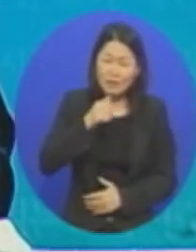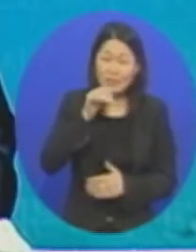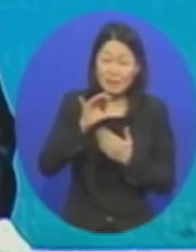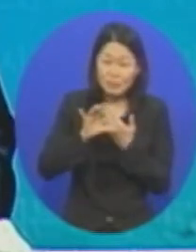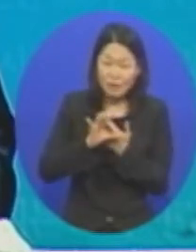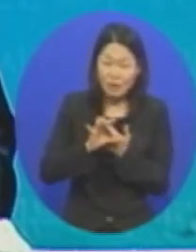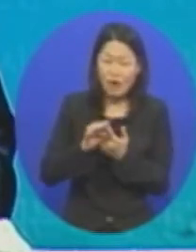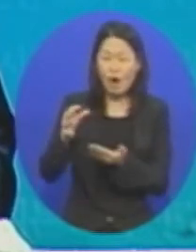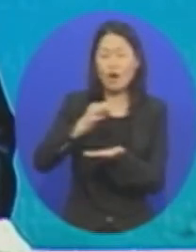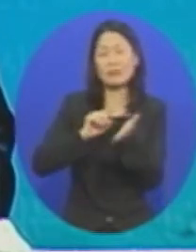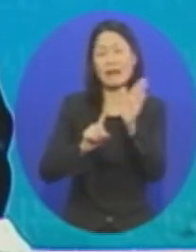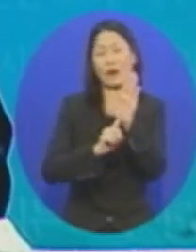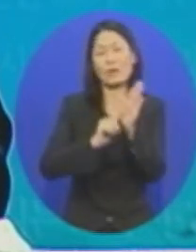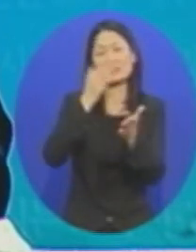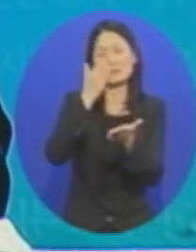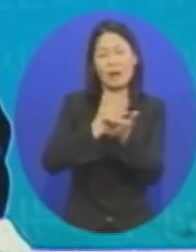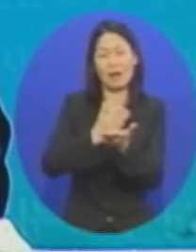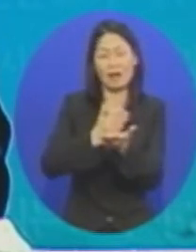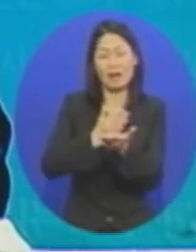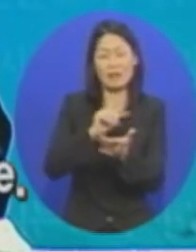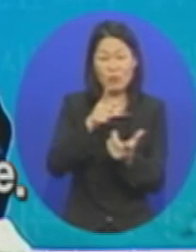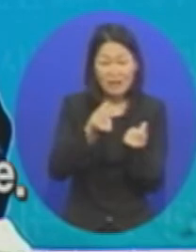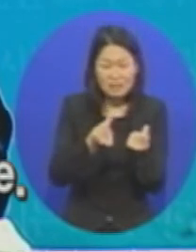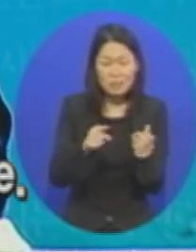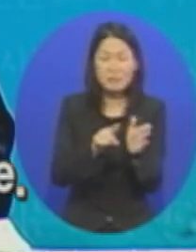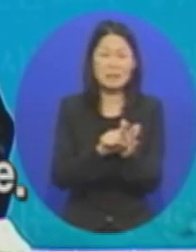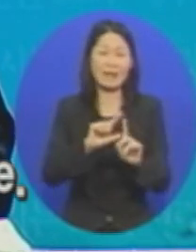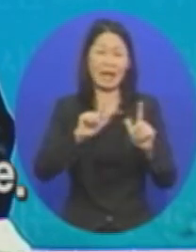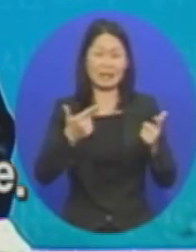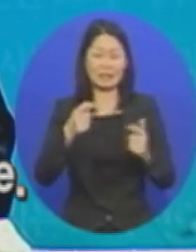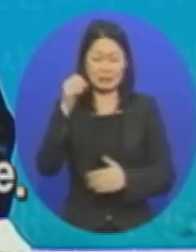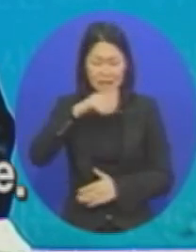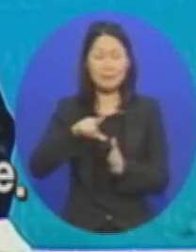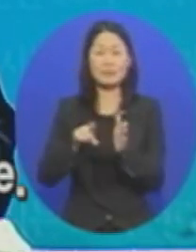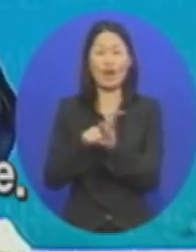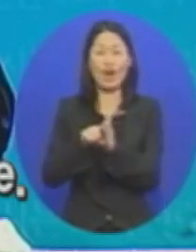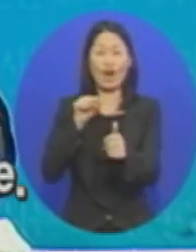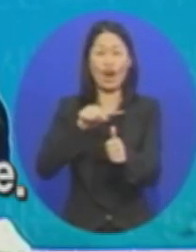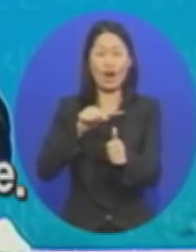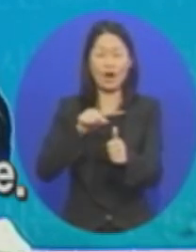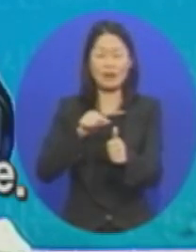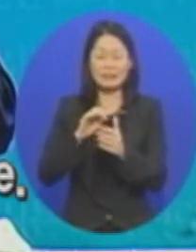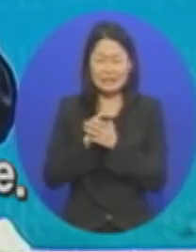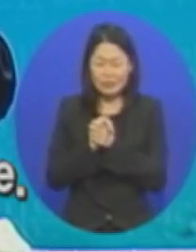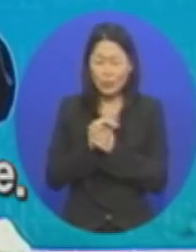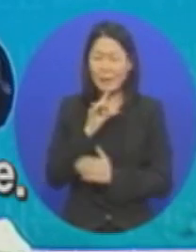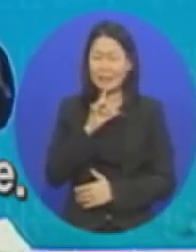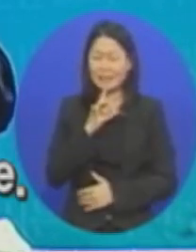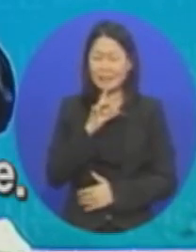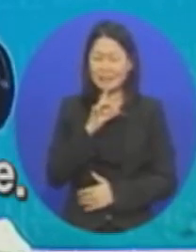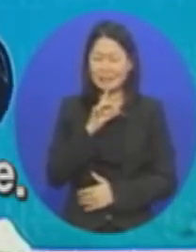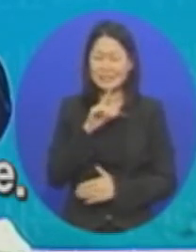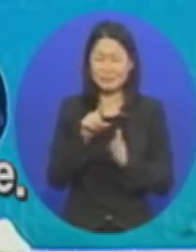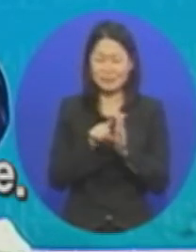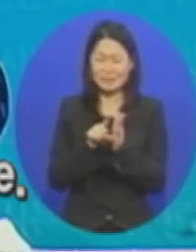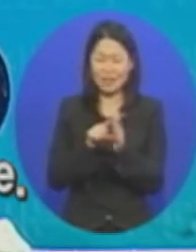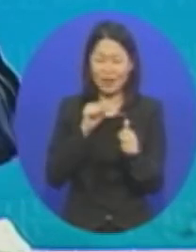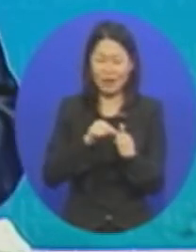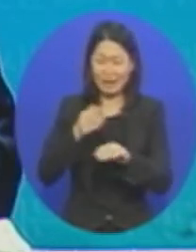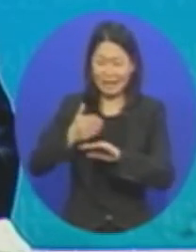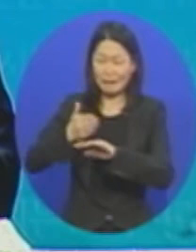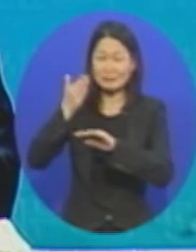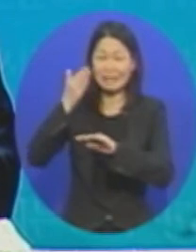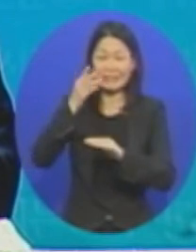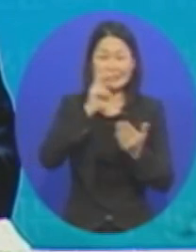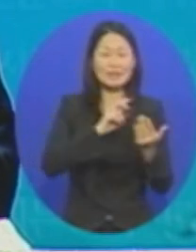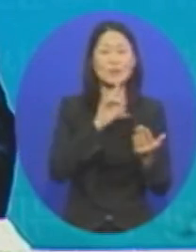하지마 그런 믿음이 아니야 그 다음이 더 기도는 하되 미더워 감사 만에 잔